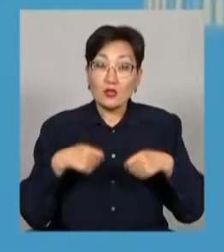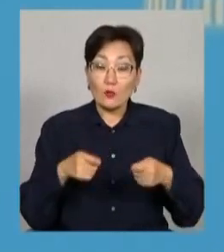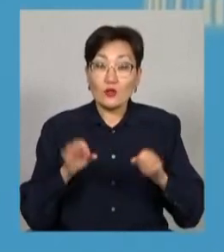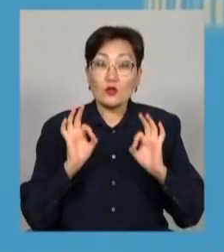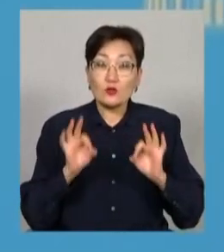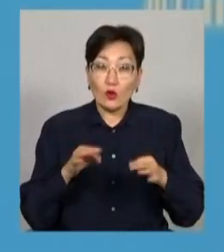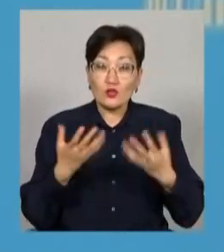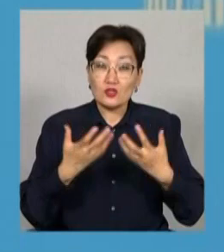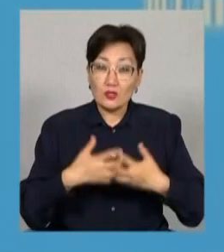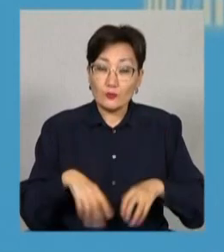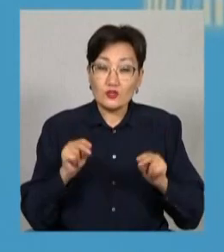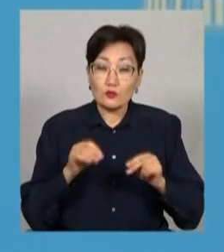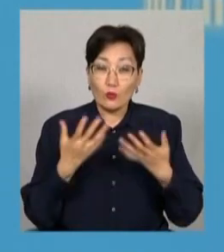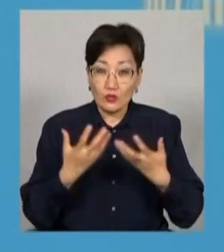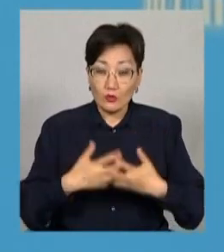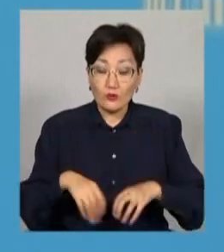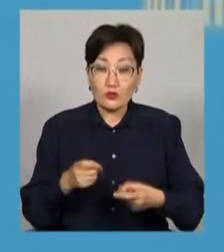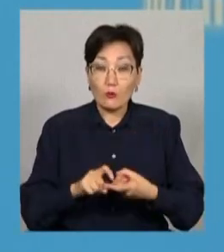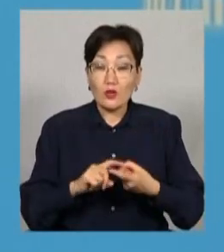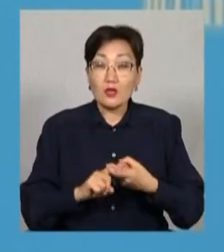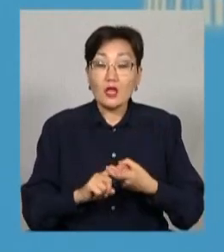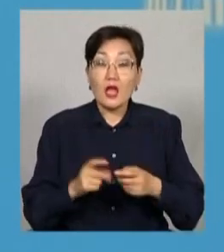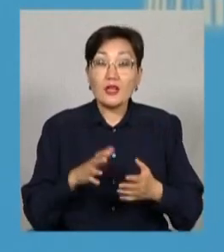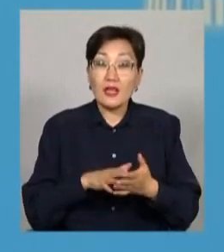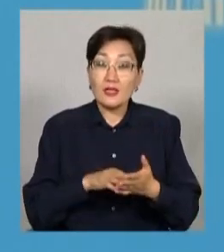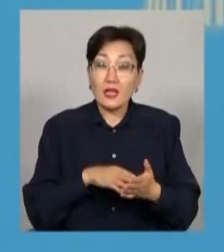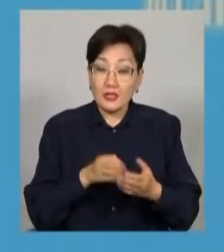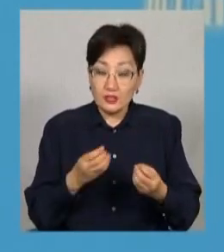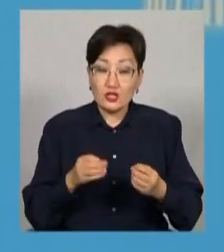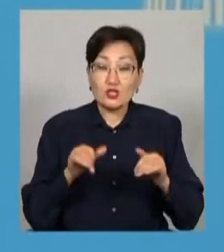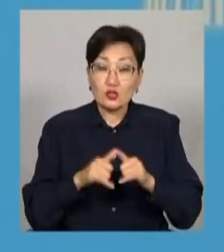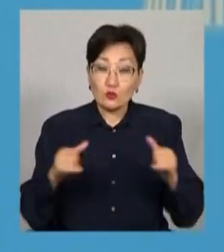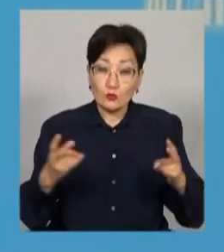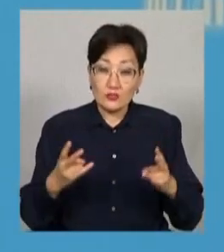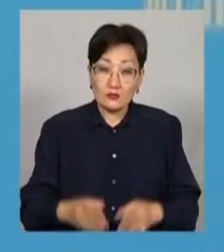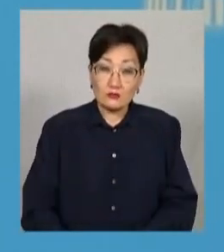бәрінің әділетті болуына байланысты бұл дүниені әлде де жетілдіруіміз қажет болады.